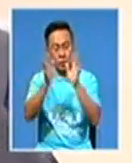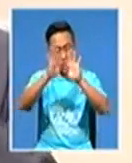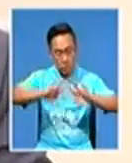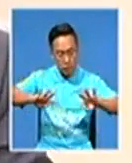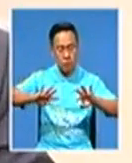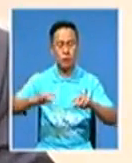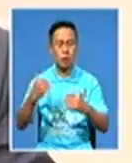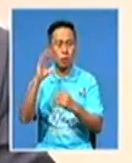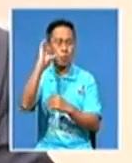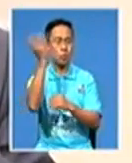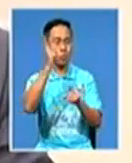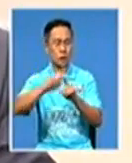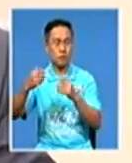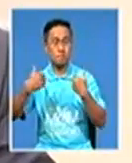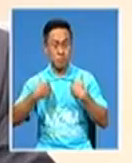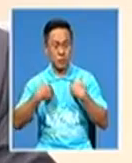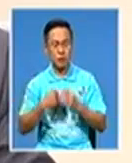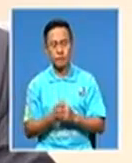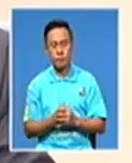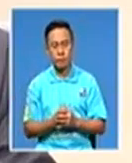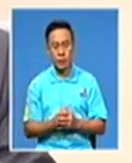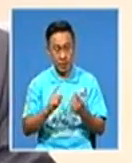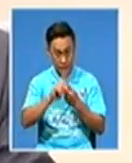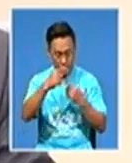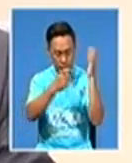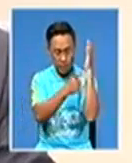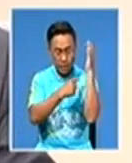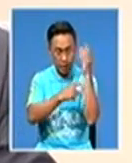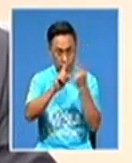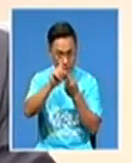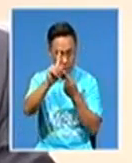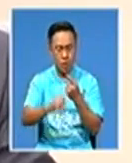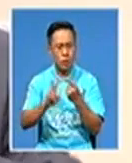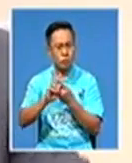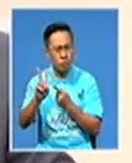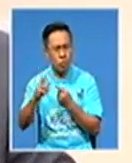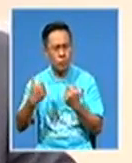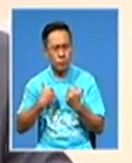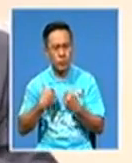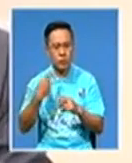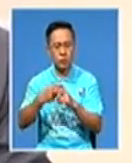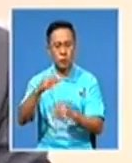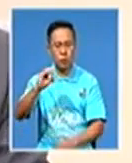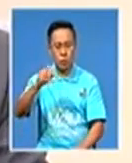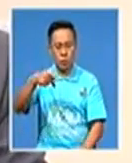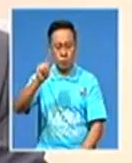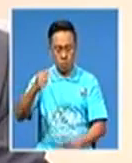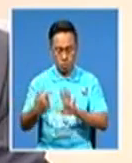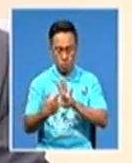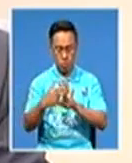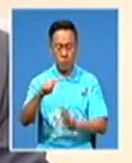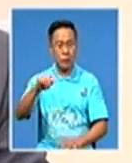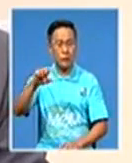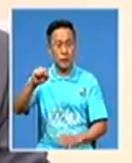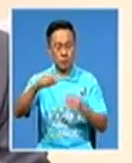ไอ้นี่คืออันแรกอันที่สองเรามีทรัพยากรที่น่าสนใจอย่างอื่นอีกคือโพแทชนะฮะโพแทช